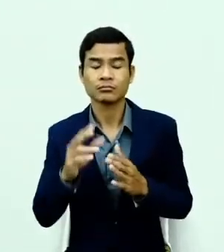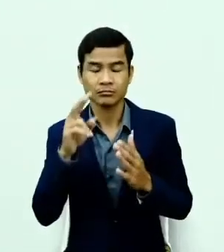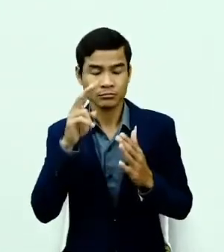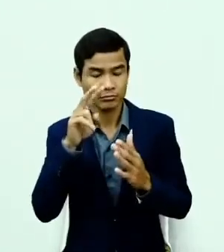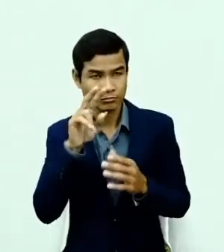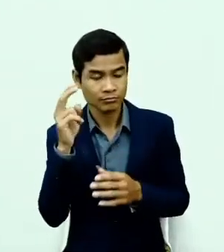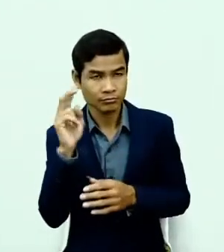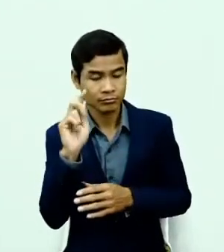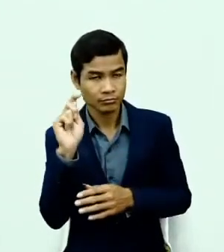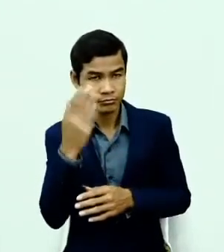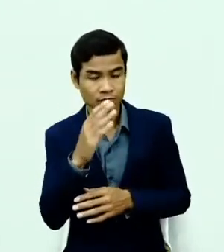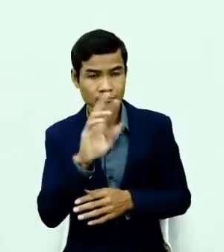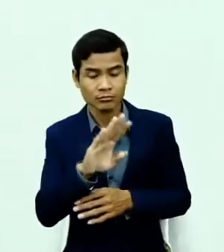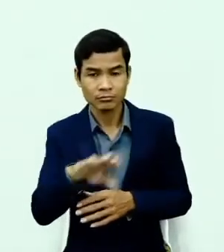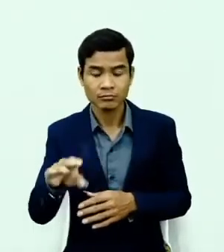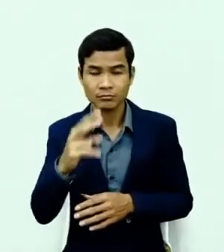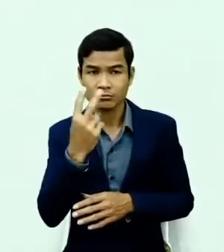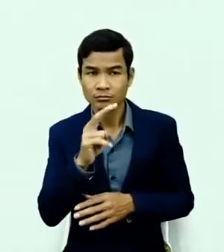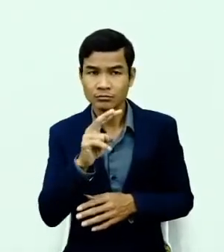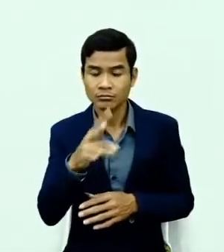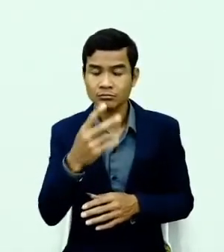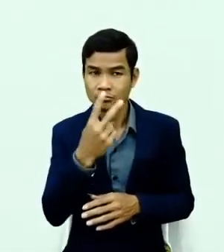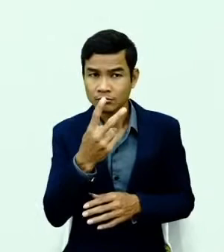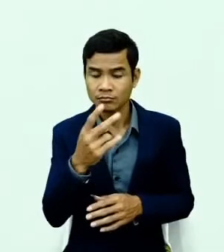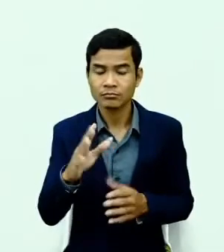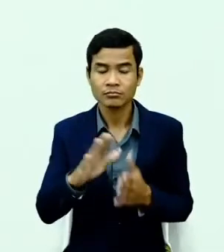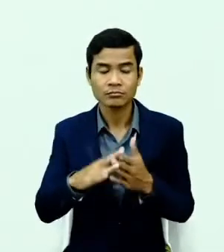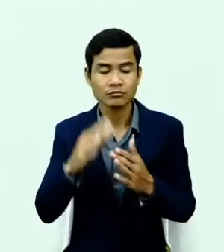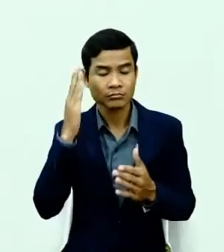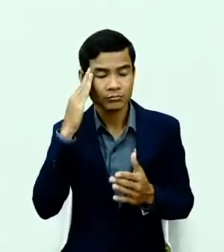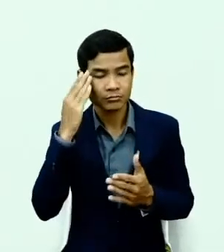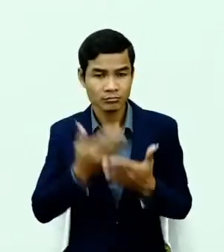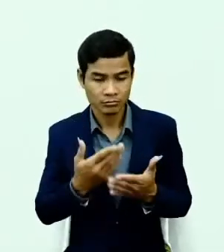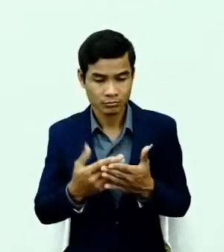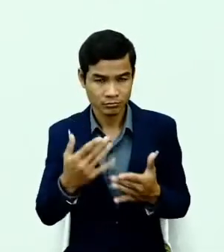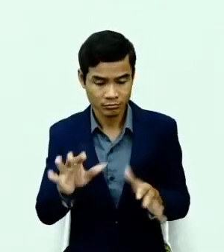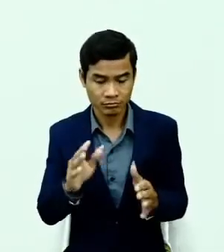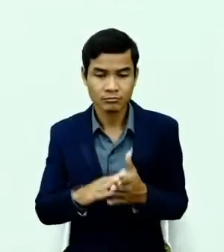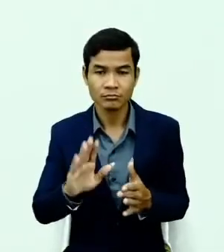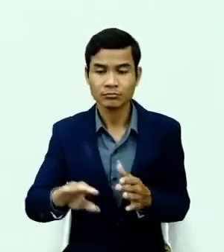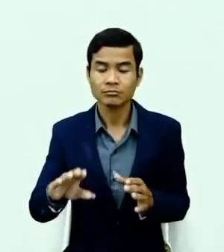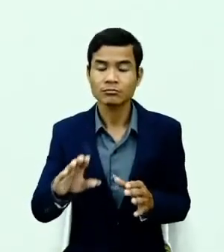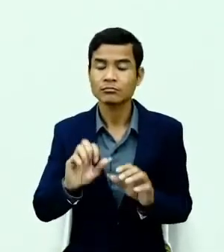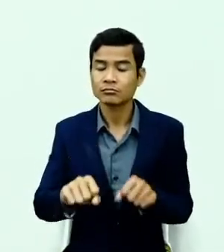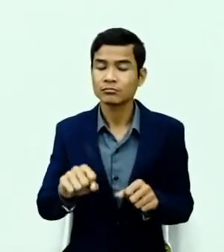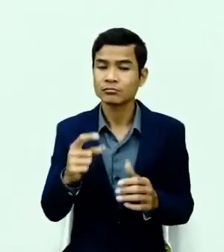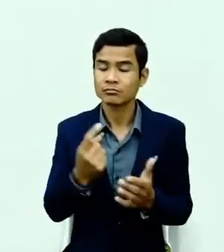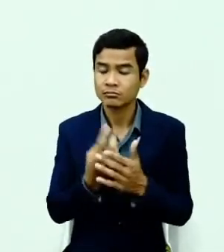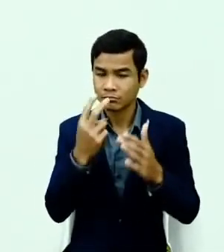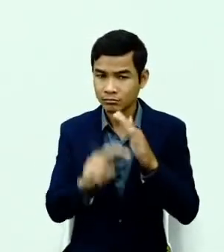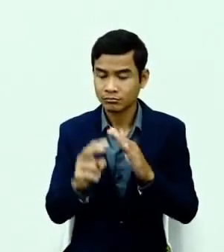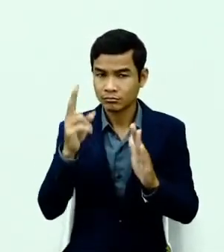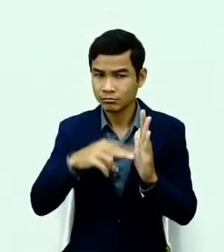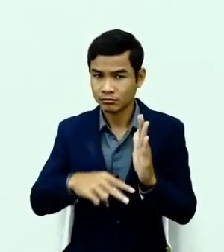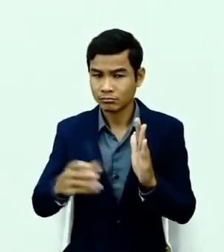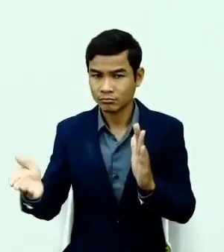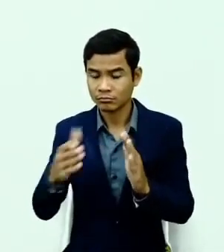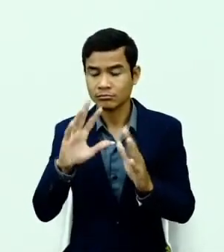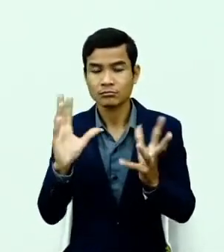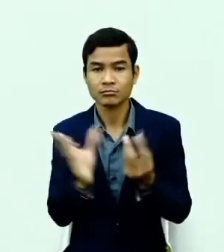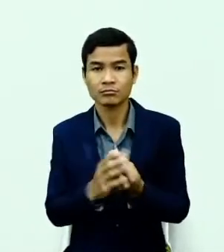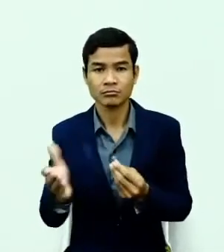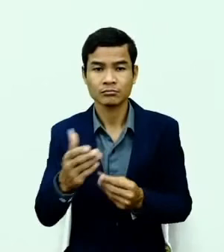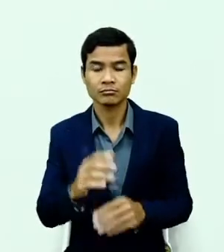ពដែលកូនបានឃើញហើយក៏កូនបានស្គាល់ឈ្មោះថាគាត់ឈ្មោះចៅលឺដែរអញ្ចឹងយើងចូលរួមទស្សទាយអត្ថបទរបស់យើងទាំងអស់គ្នា